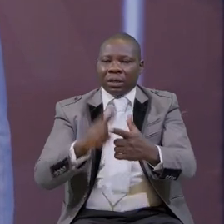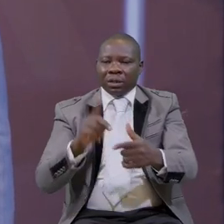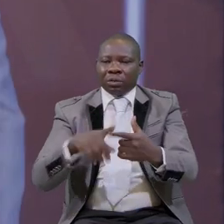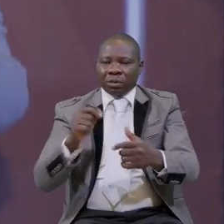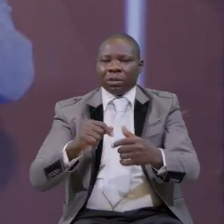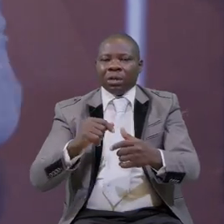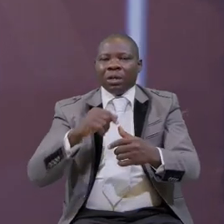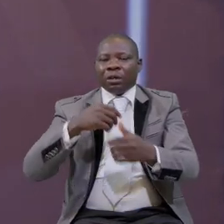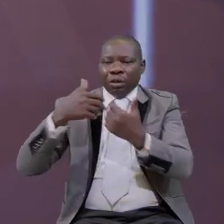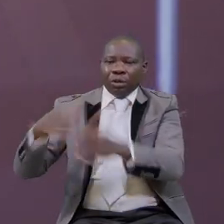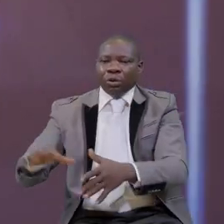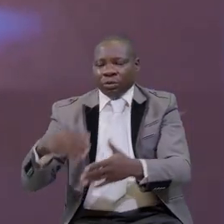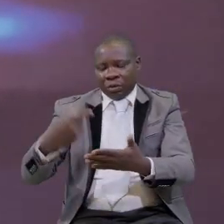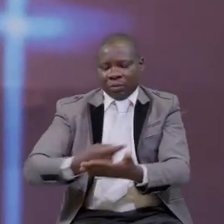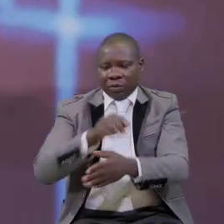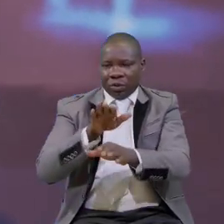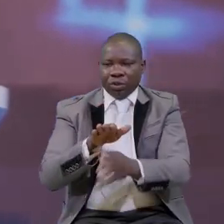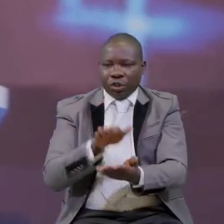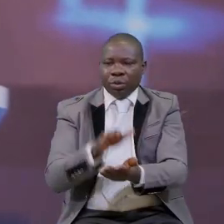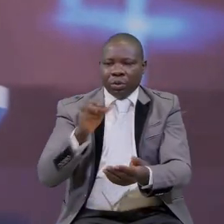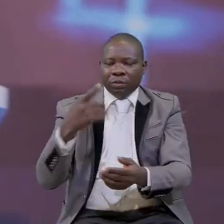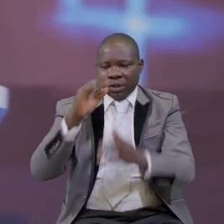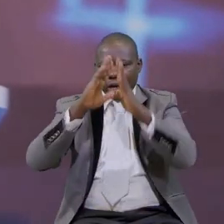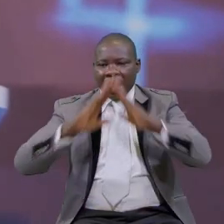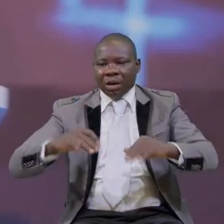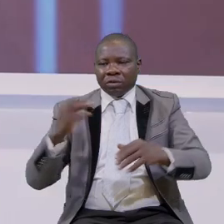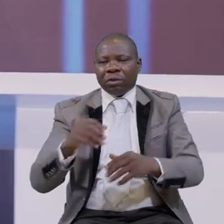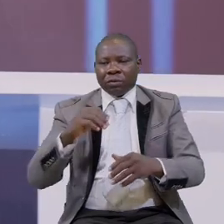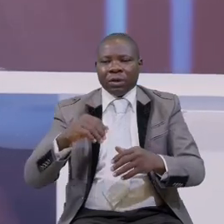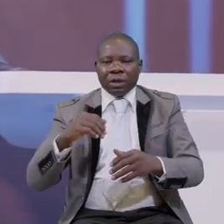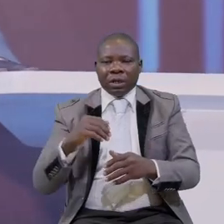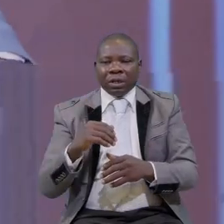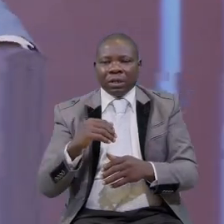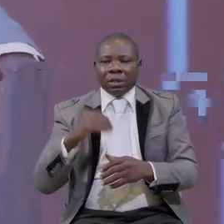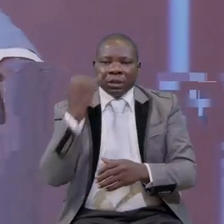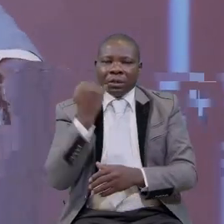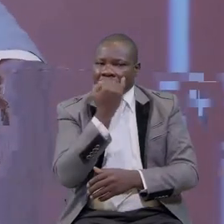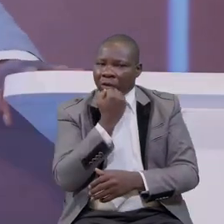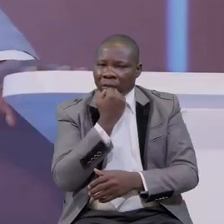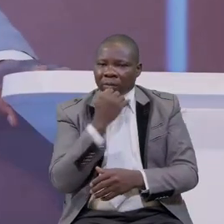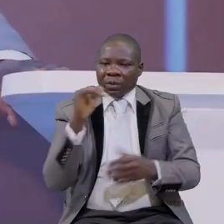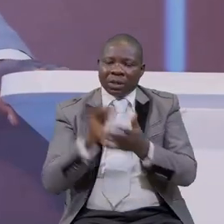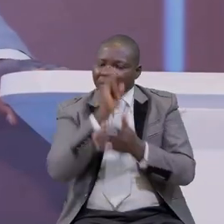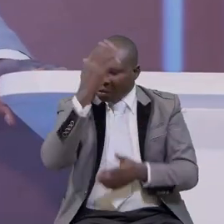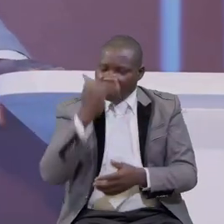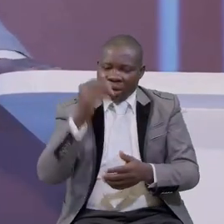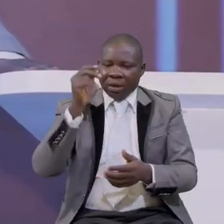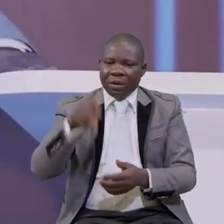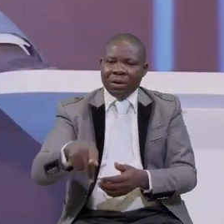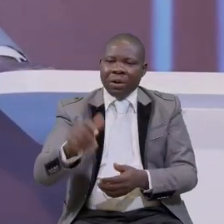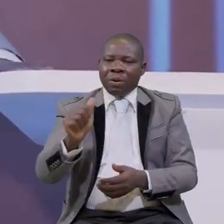d'Israël. Voilà pourquoi Paul a dit aux Juifs premièrement, puis aux